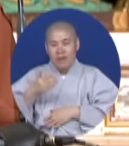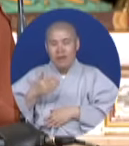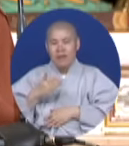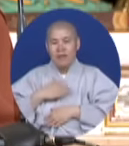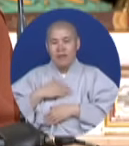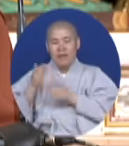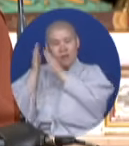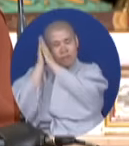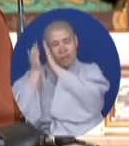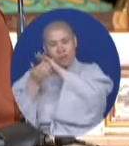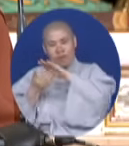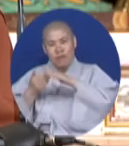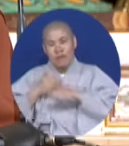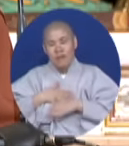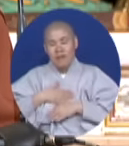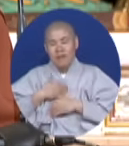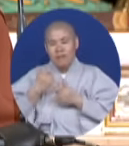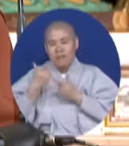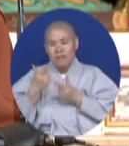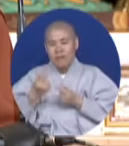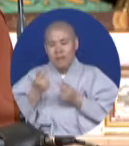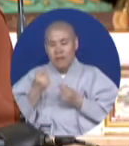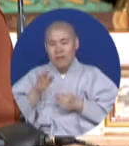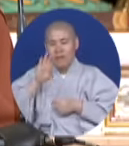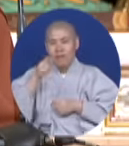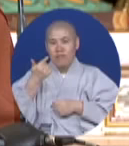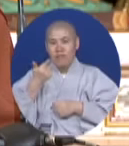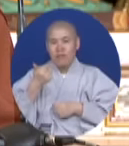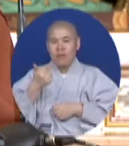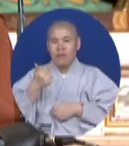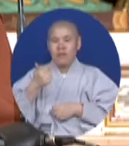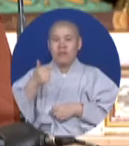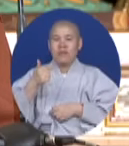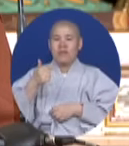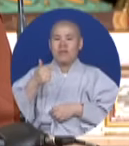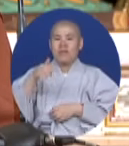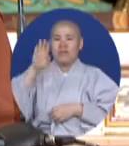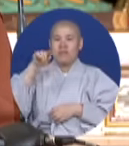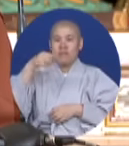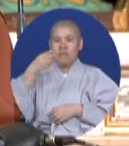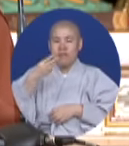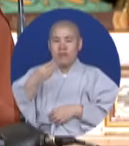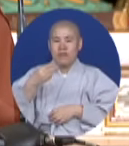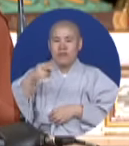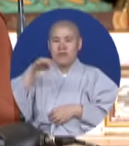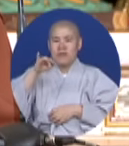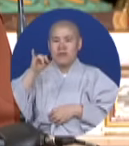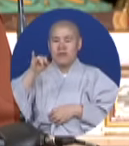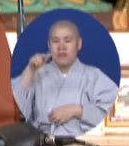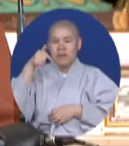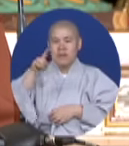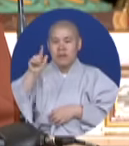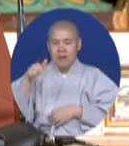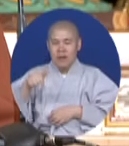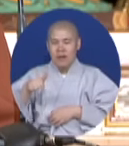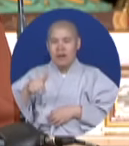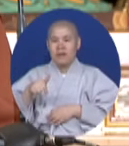같아진다. 이걸 본각 불각 시각 이렇게 설명을 해요. 불각은 잠든 나고요.